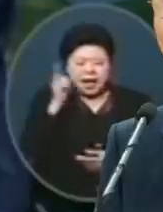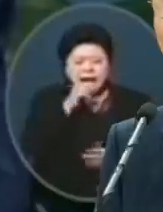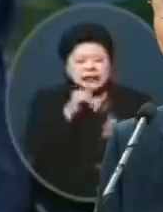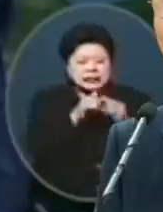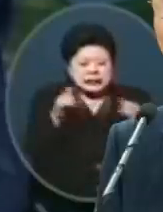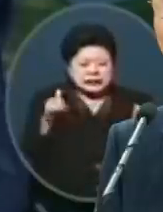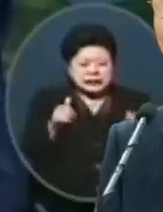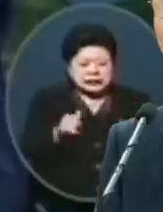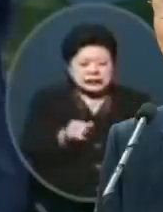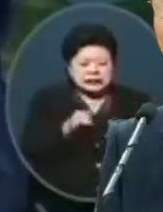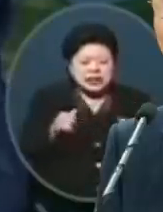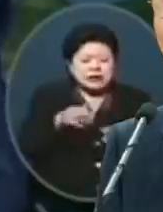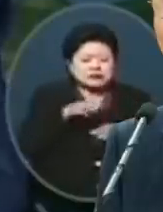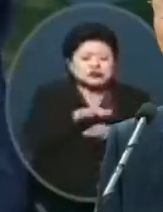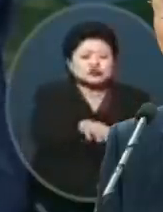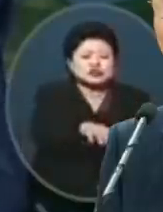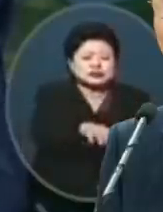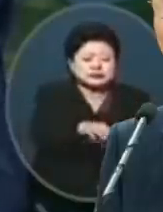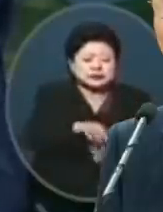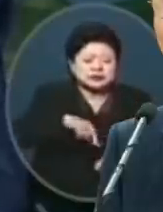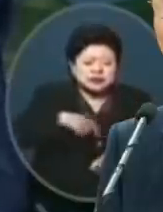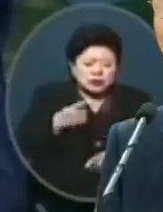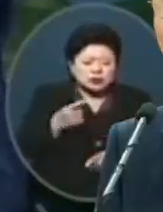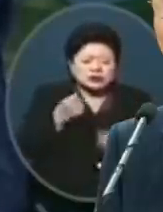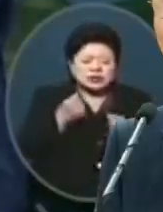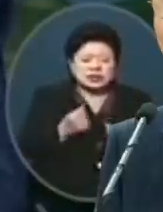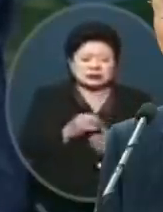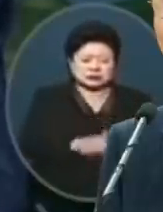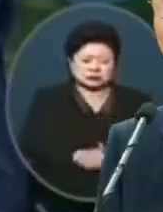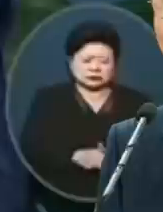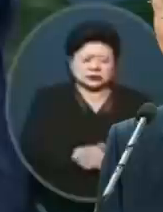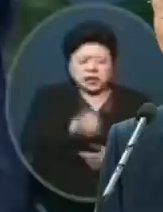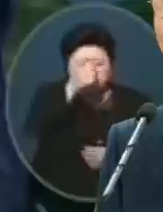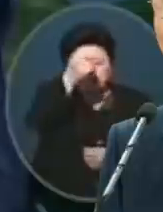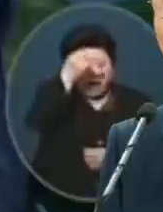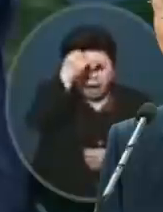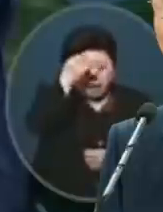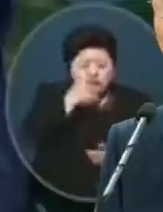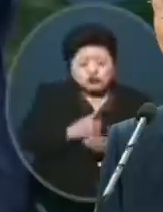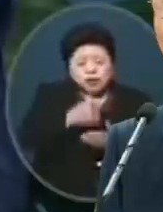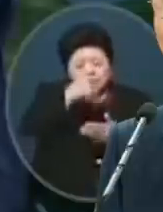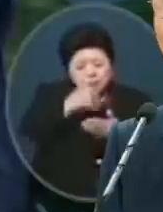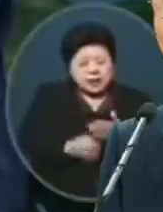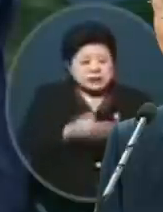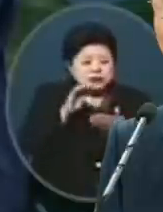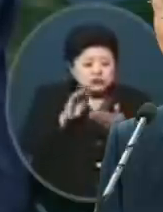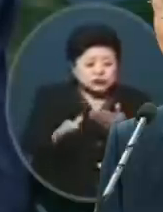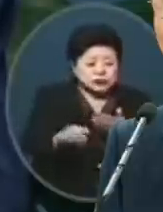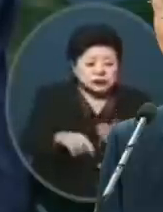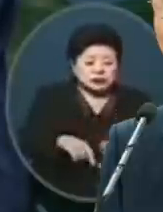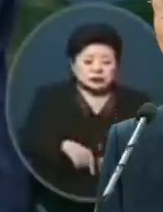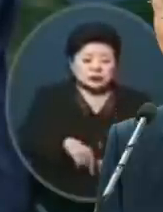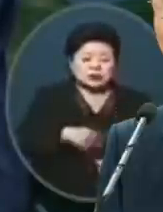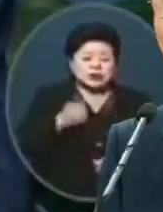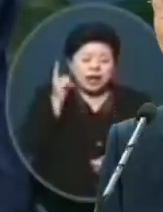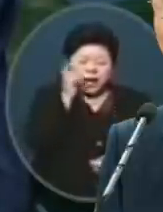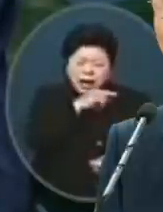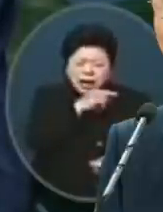악인은 인본주의적으로 자기 혼자 사는 것인데 아담과 하와가 타락한 이후로 모두 다 악의